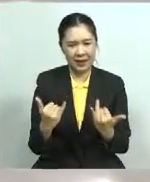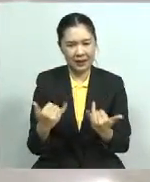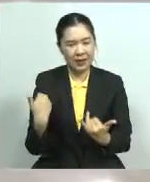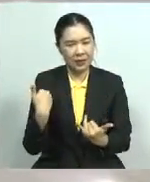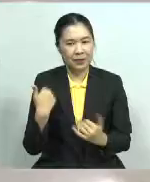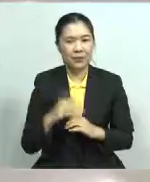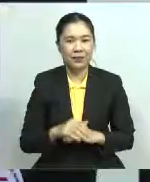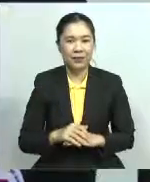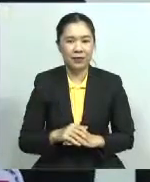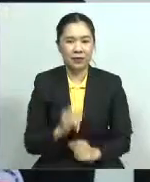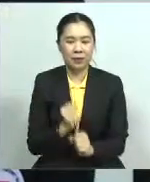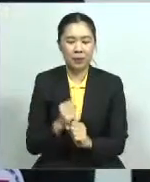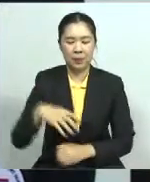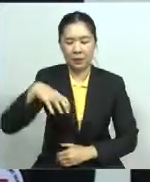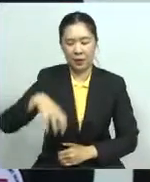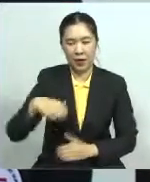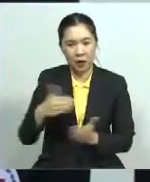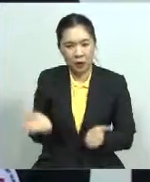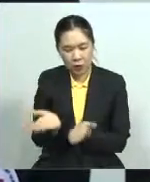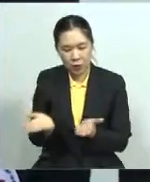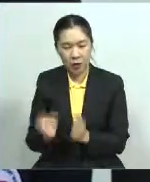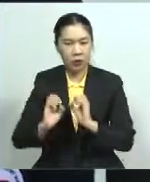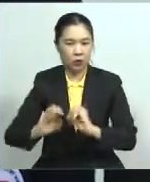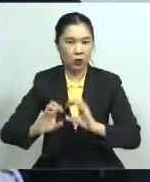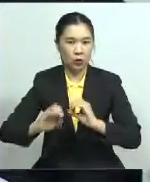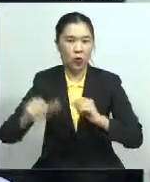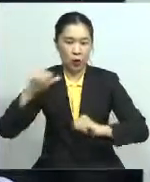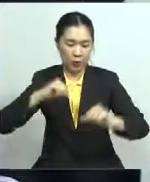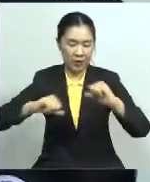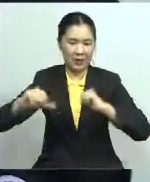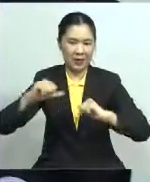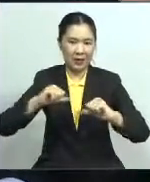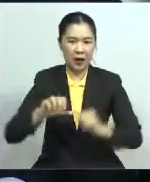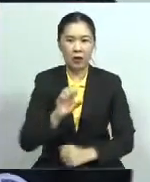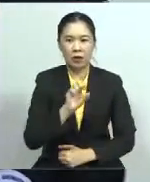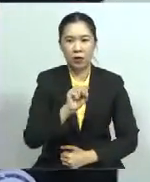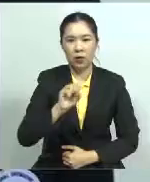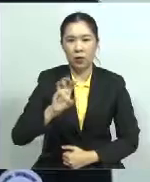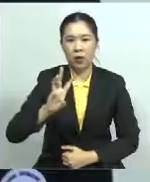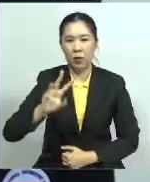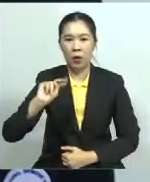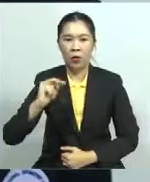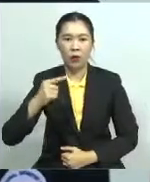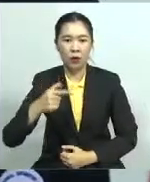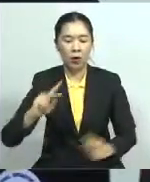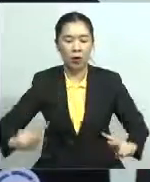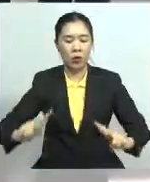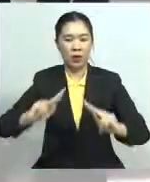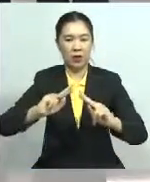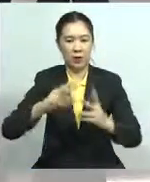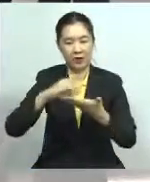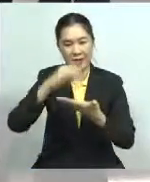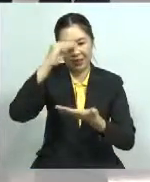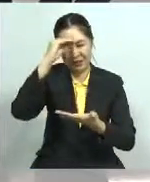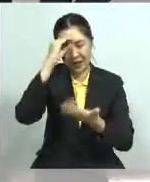การดำเนินการโดยสถาบันส่งเสริมการสอนวิทยาศาสตร์และเทคโนโลยีหรือว่าสสวทกระทรวงศึกษาธิการค่ะการแ